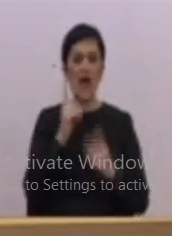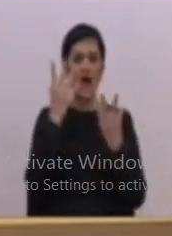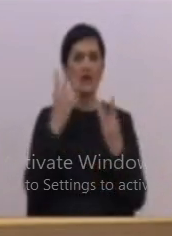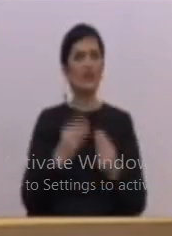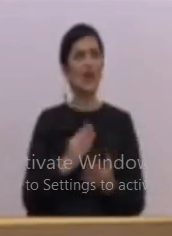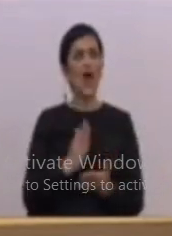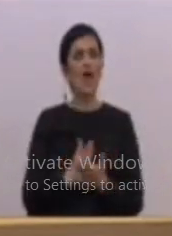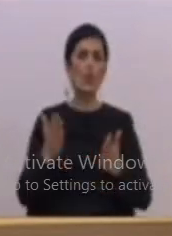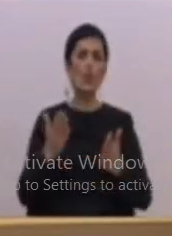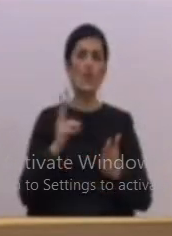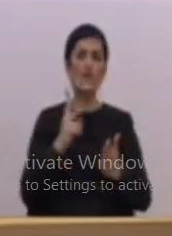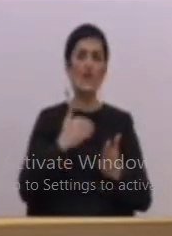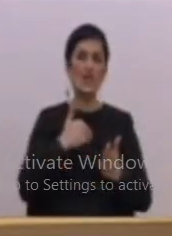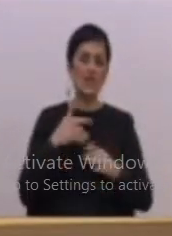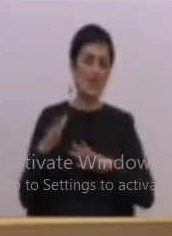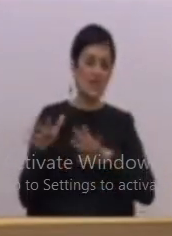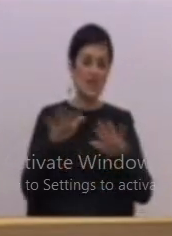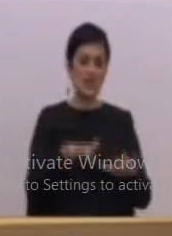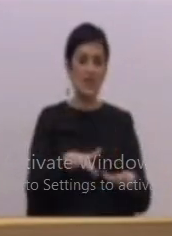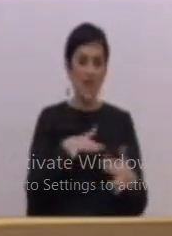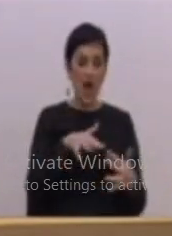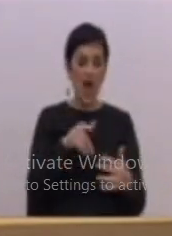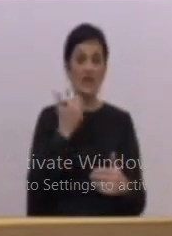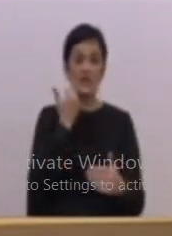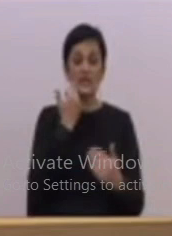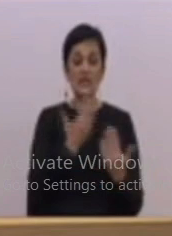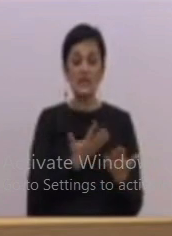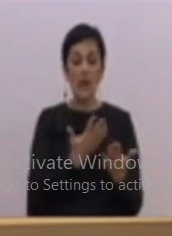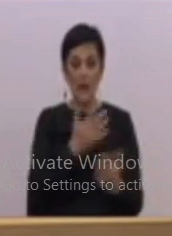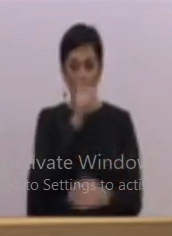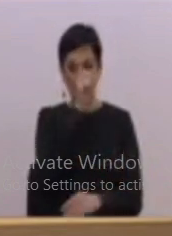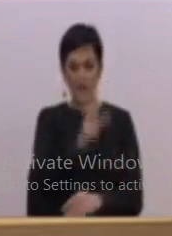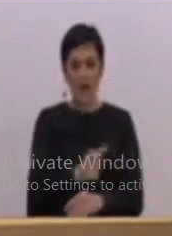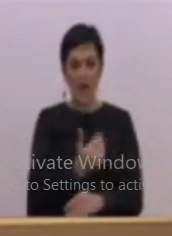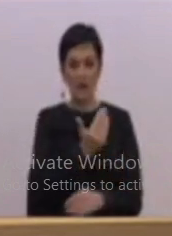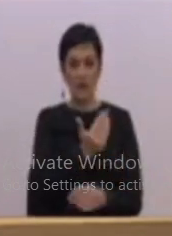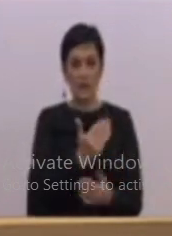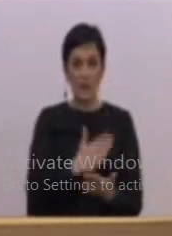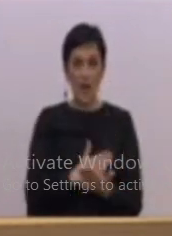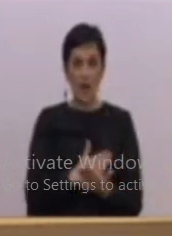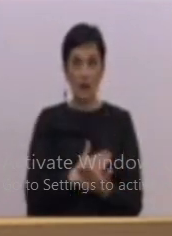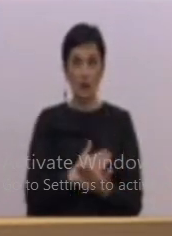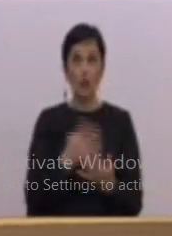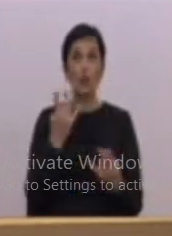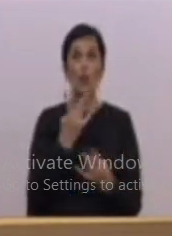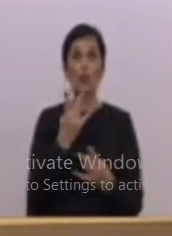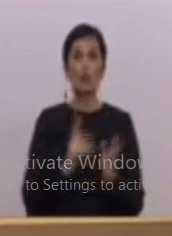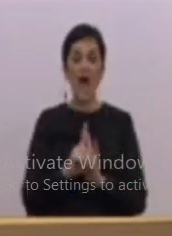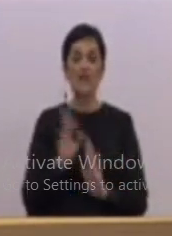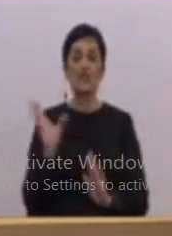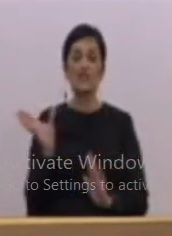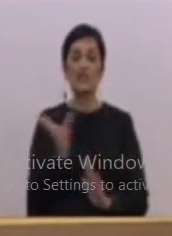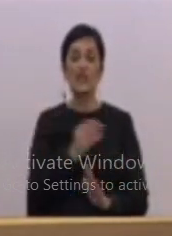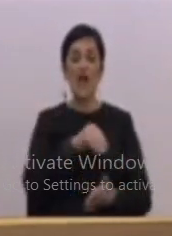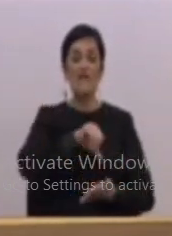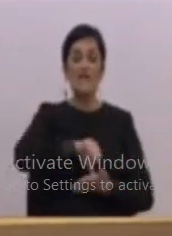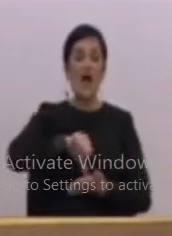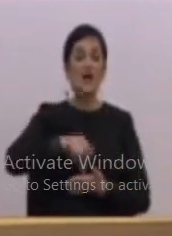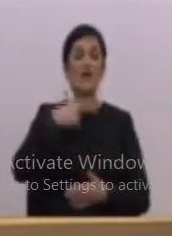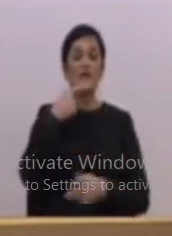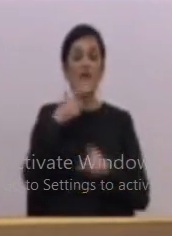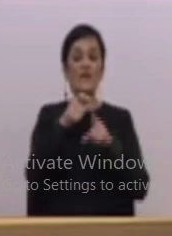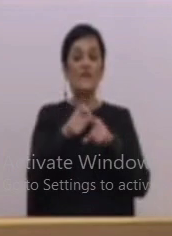და უკრაინაზისაც ჩვენი ქვეყნის სამარცხვინო ადამიანი ხარ და უნდა დაიწყო ყველა გამოსნა შავე